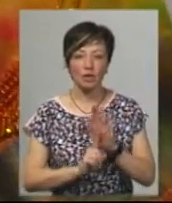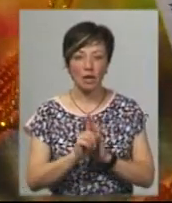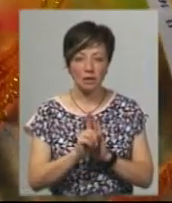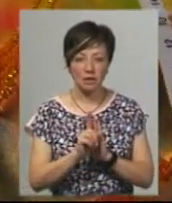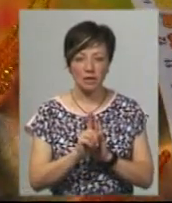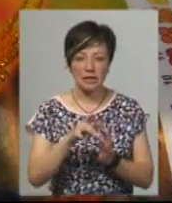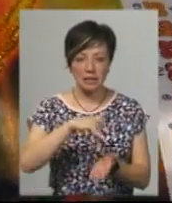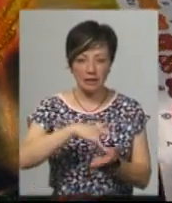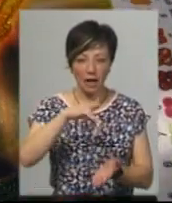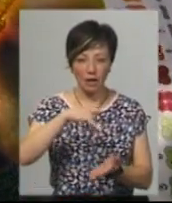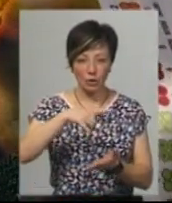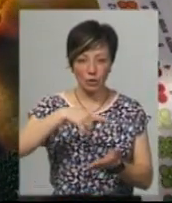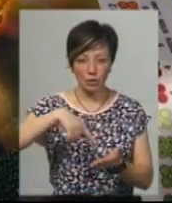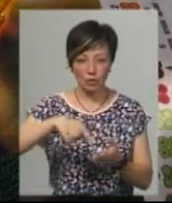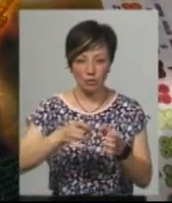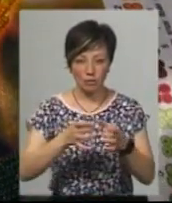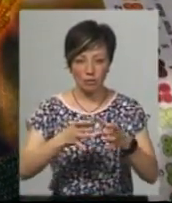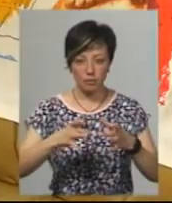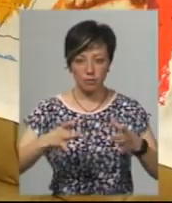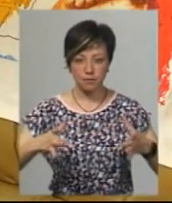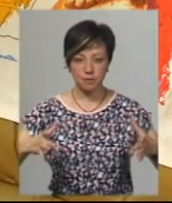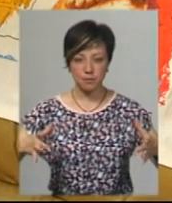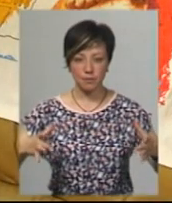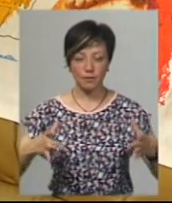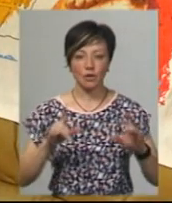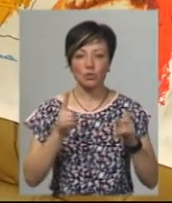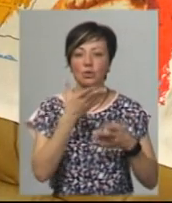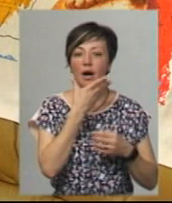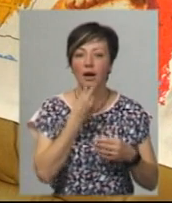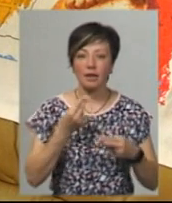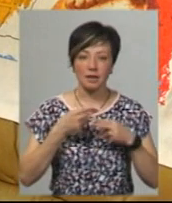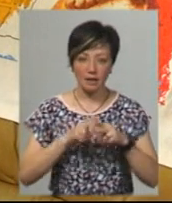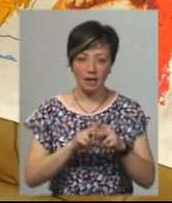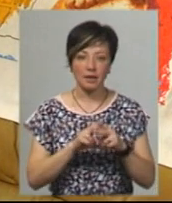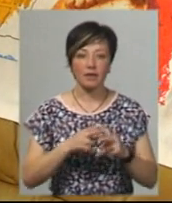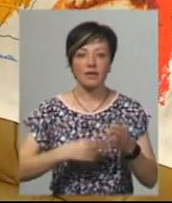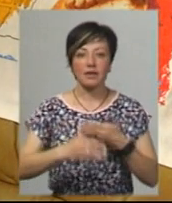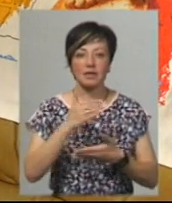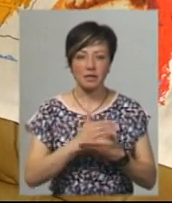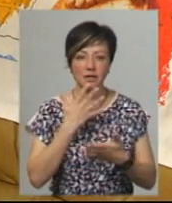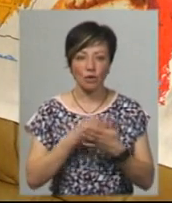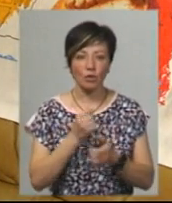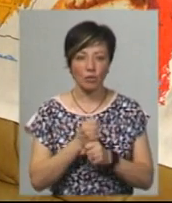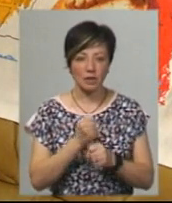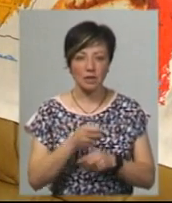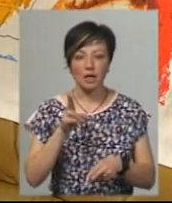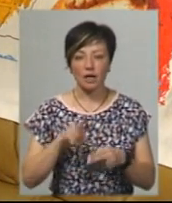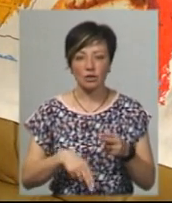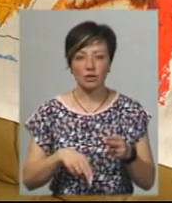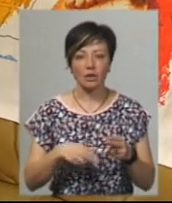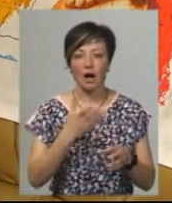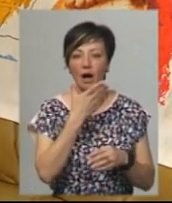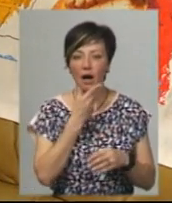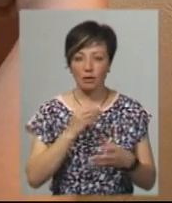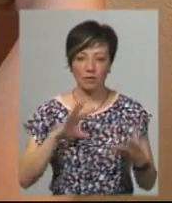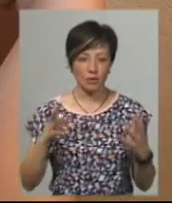з центру вишивки і йдеться вона по колу. Це дуже гарна техніка і вона в кінці своєї роботи закінчується дуже